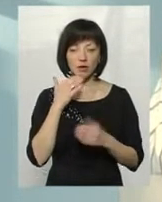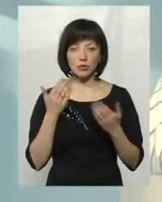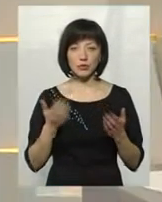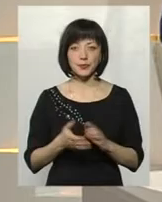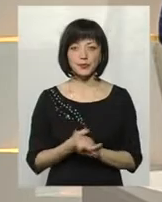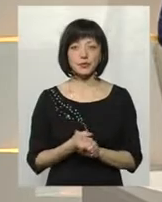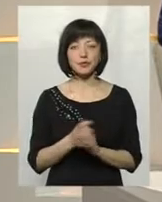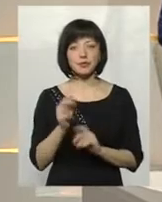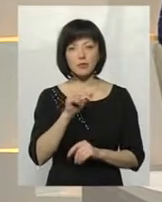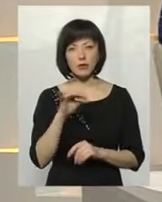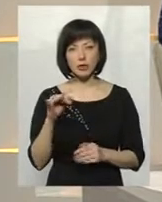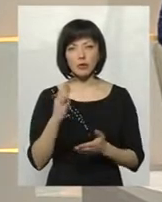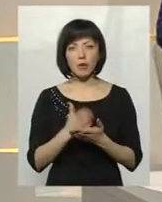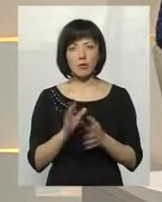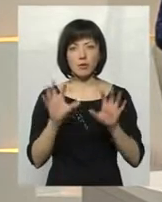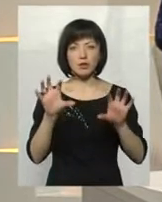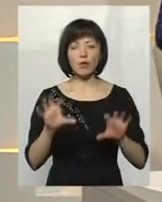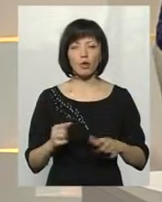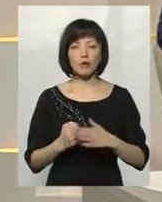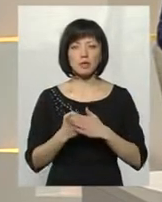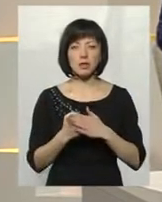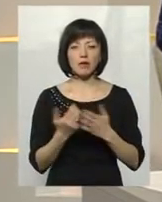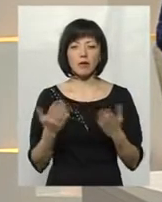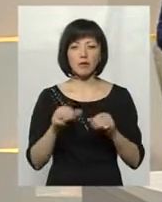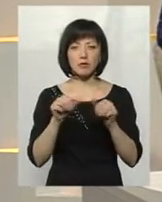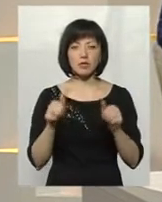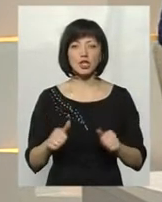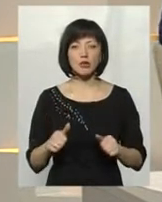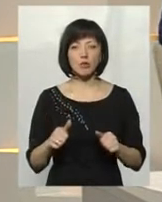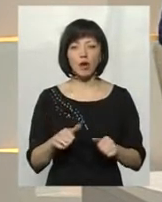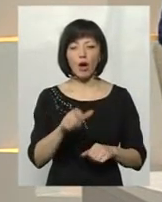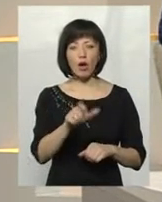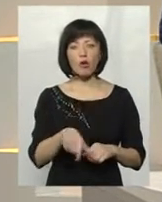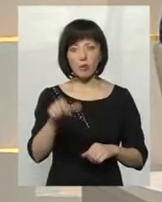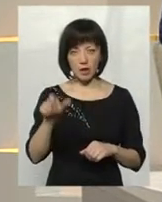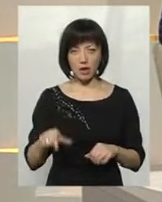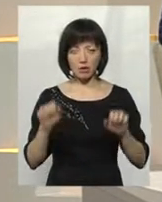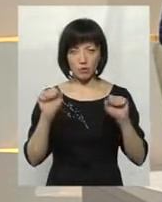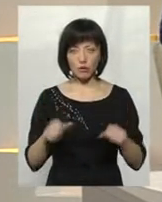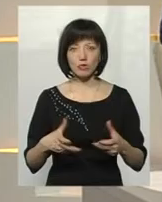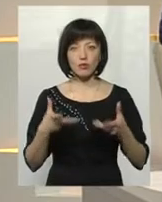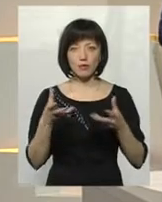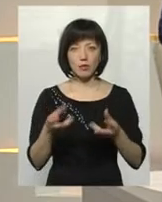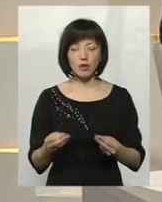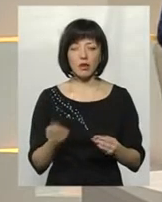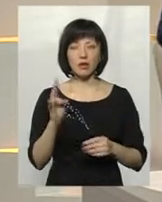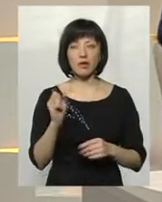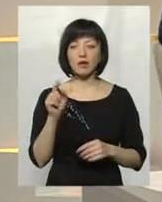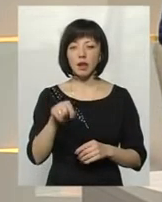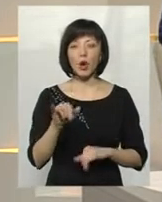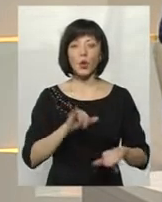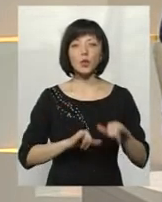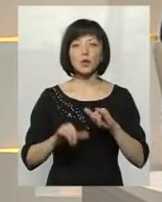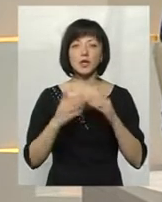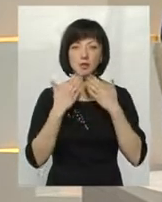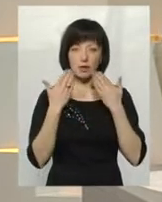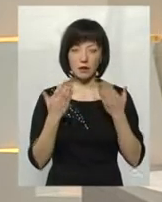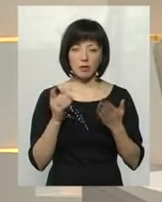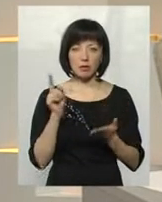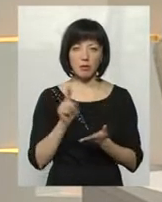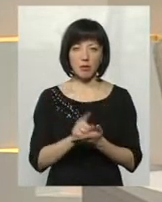А чи маємо законні підстави, ну, якимось чином громадяни можуть вплинути на те, куди звертатися мають,